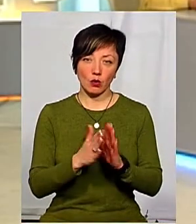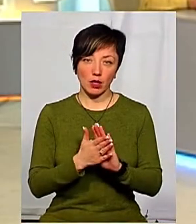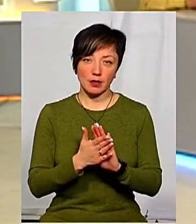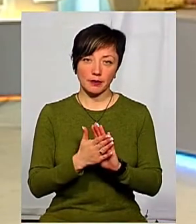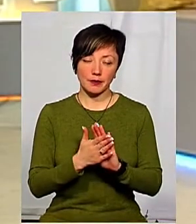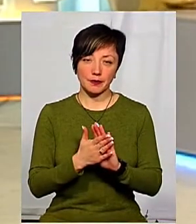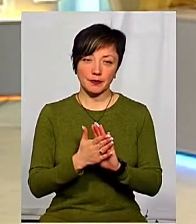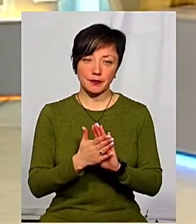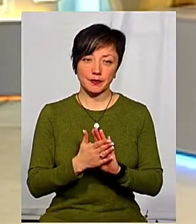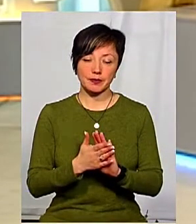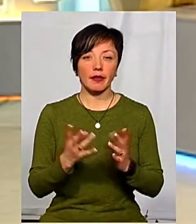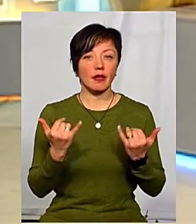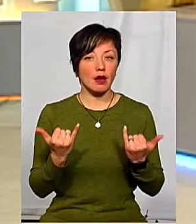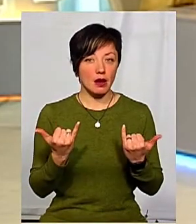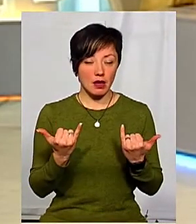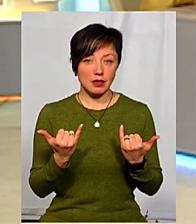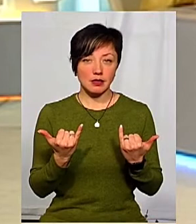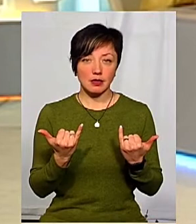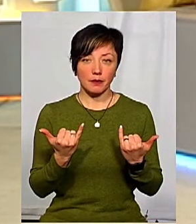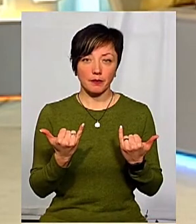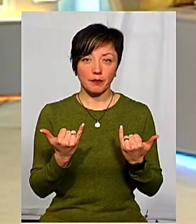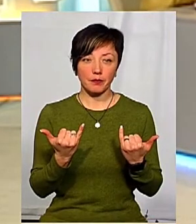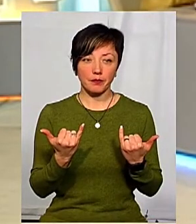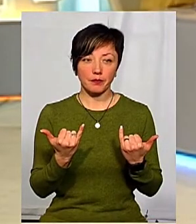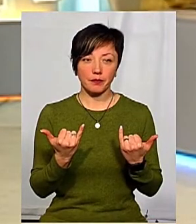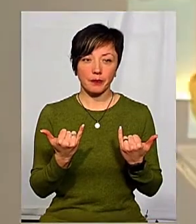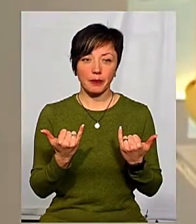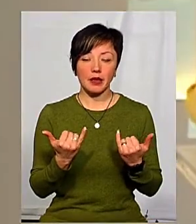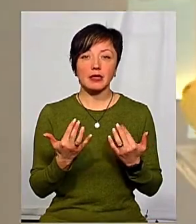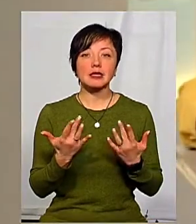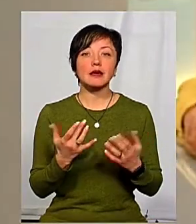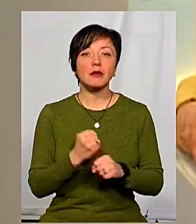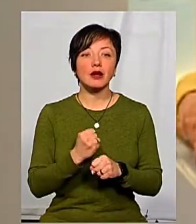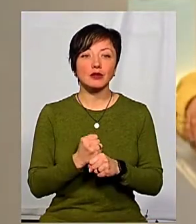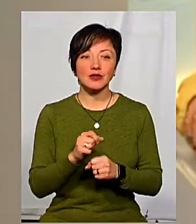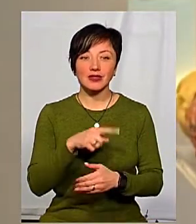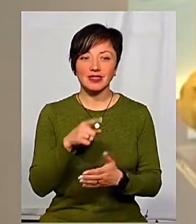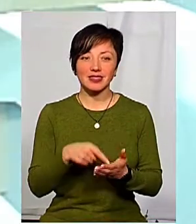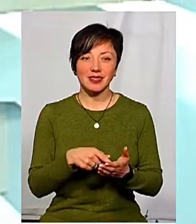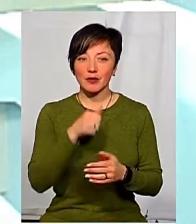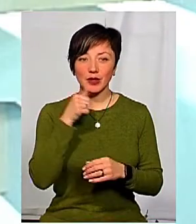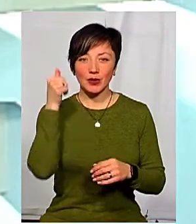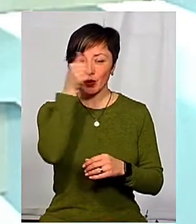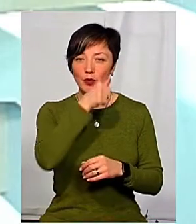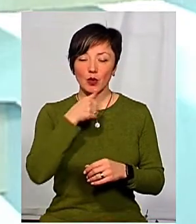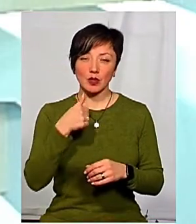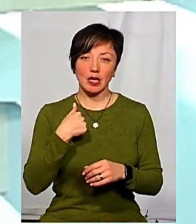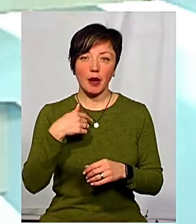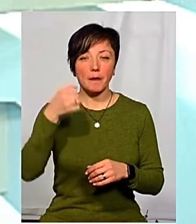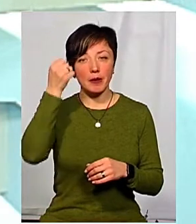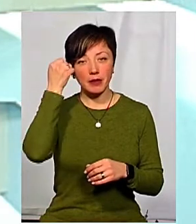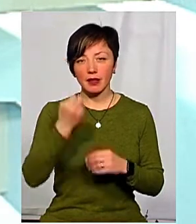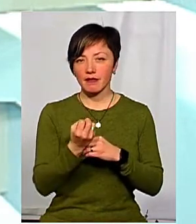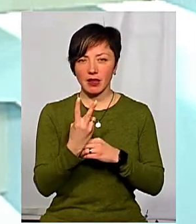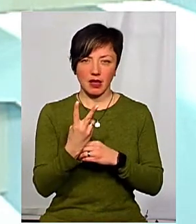ситуація. Наразі кошти… Скільки працює? Ну, минулому році, наскільки я